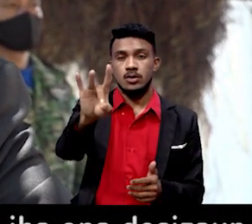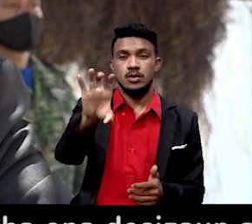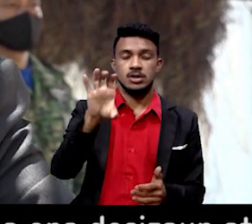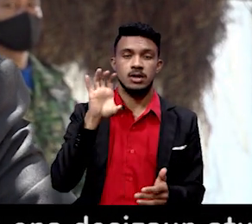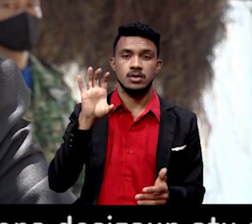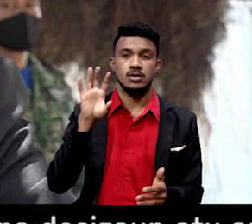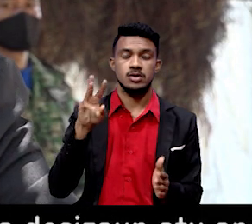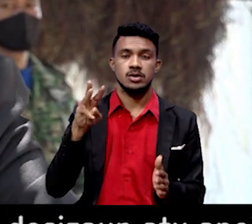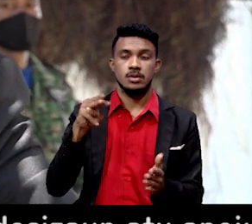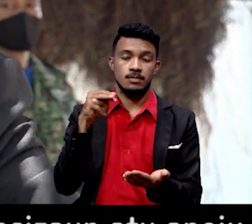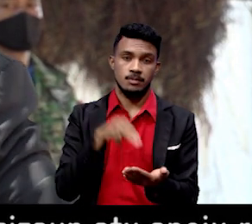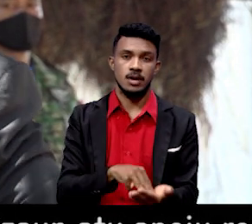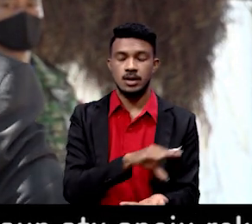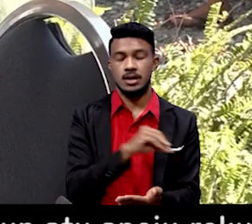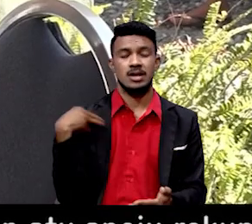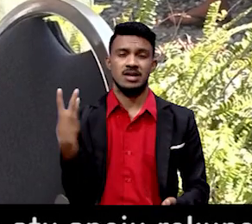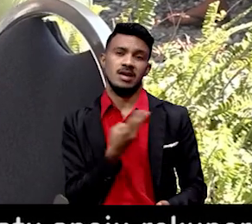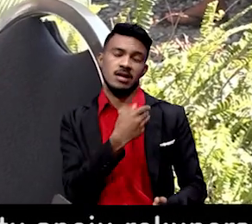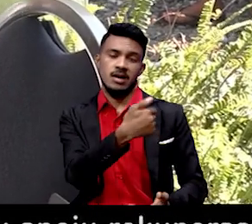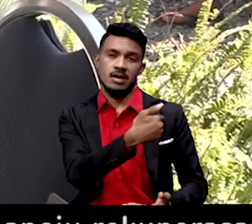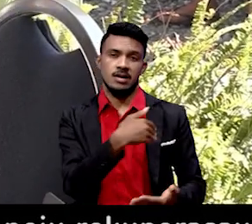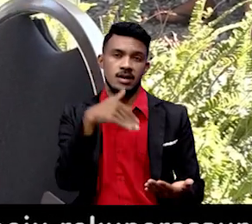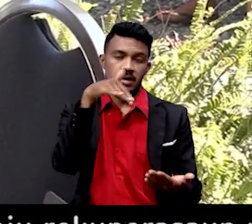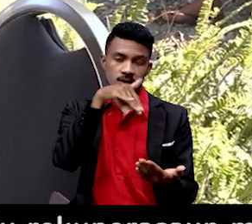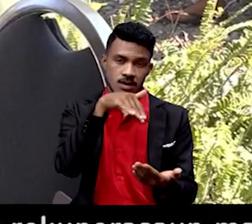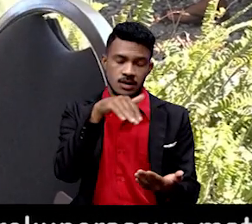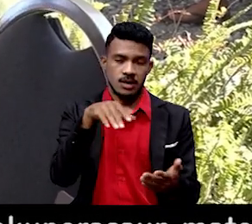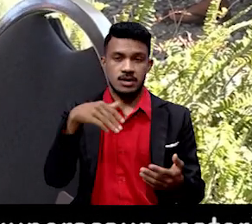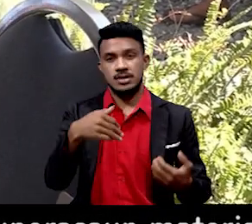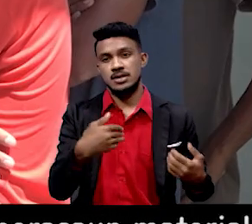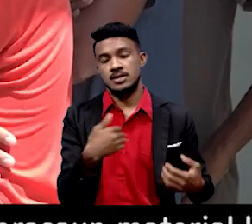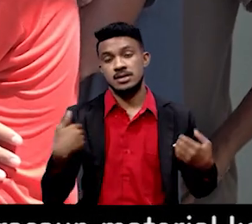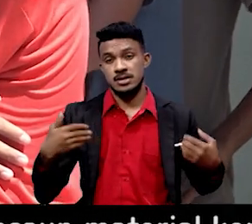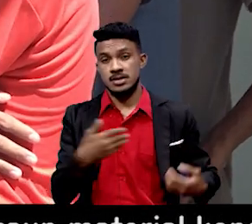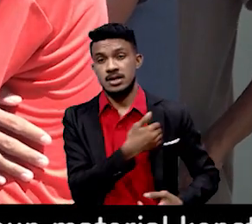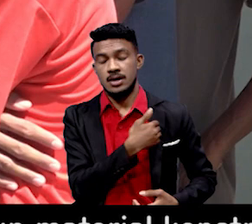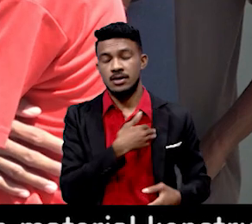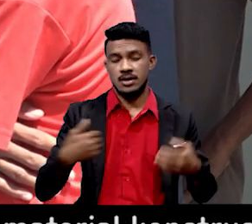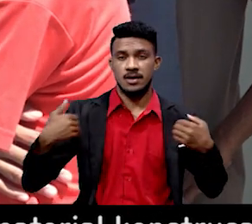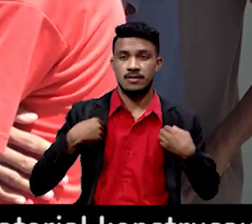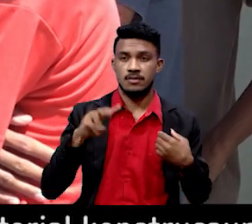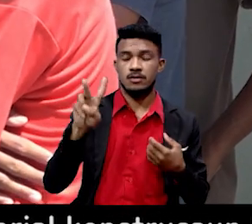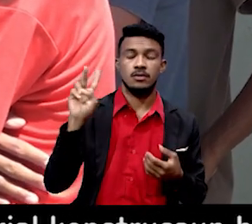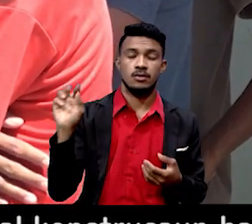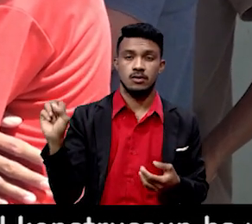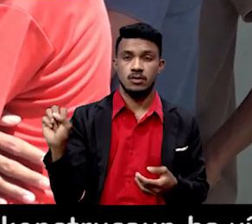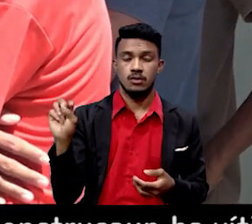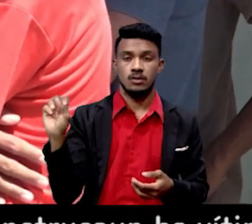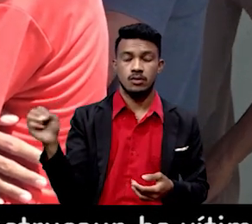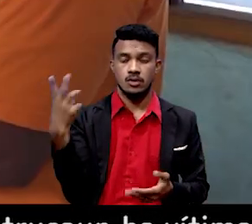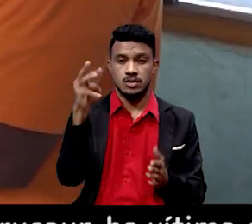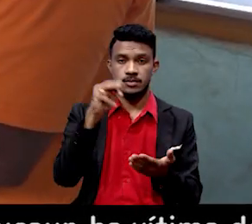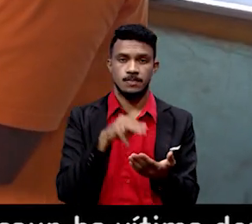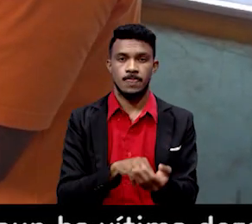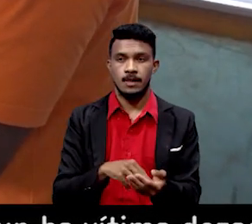200.000. Ita siya na ton, tamba ita iha vacina siya na ton ba ita ni sila daw siya. Tamba